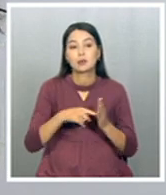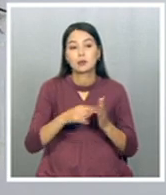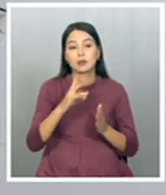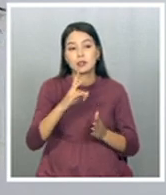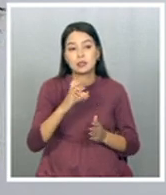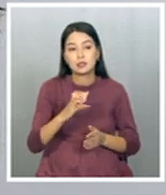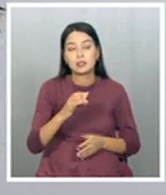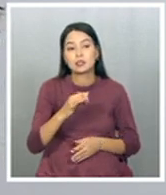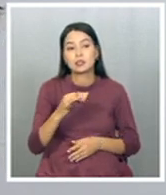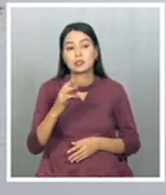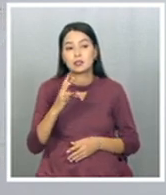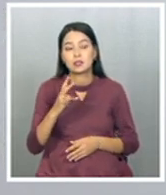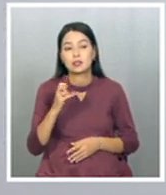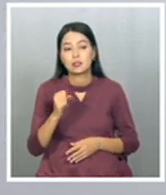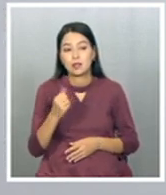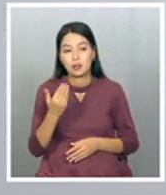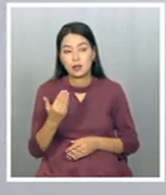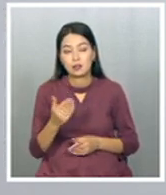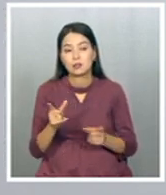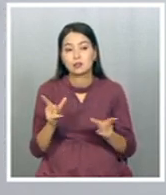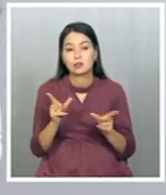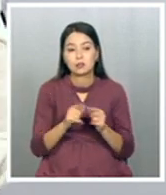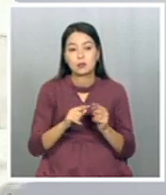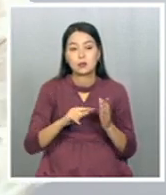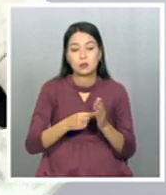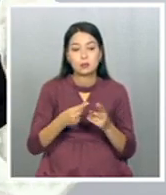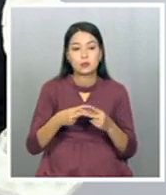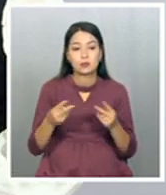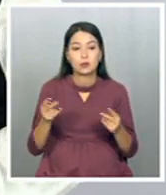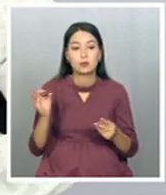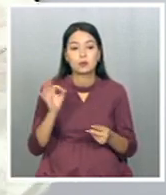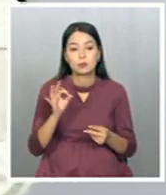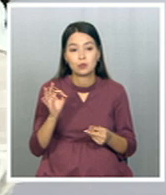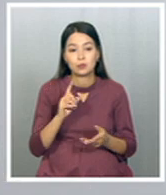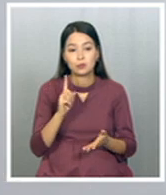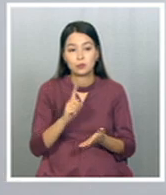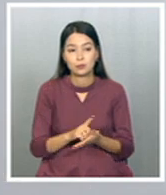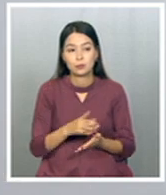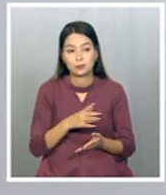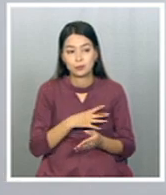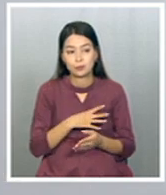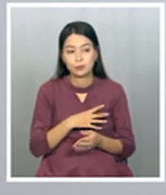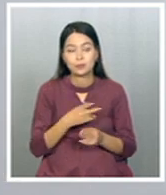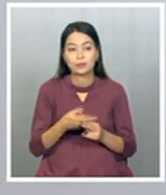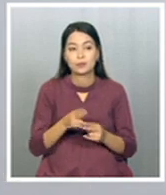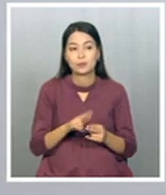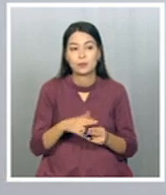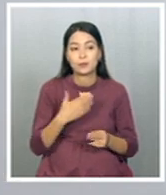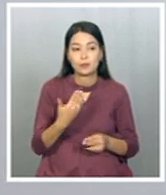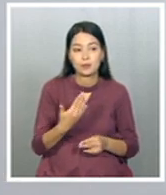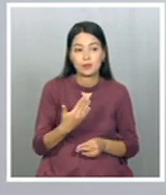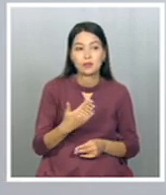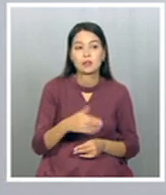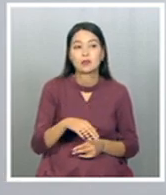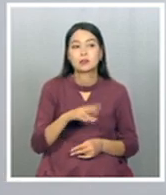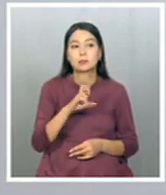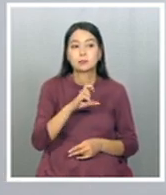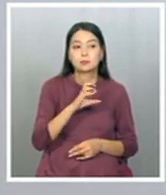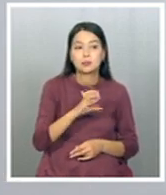HA векторының айырымының скаляр көбейтіндісі 0-ге тең болу керек. Яғни біз BC мен AC векторларын